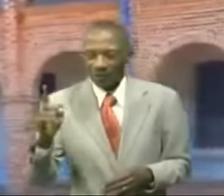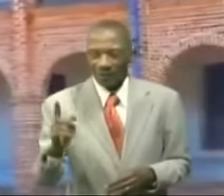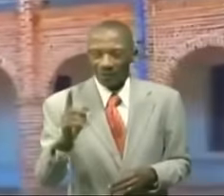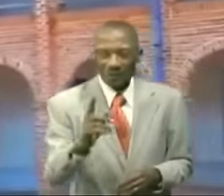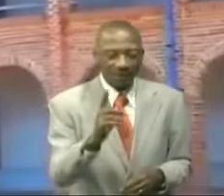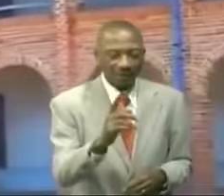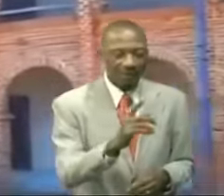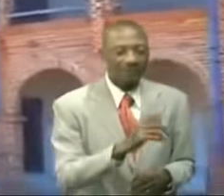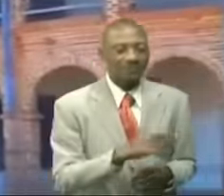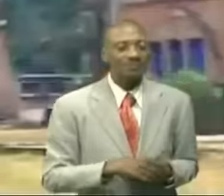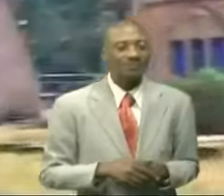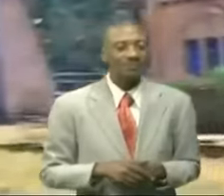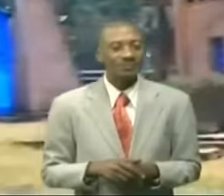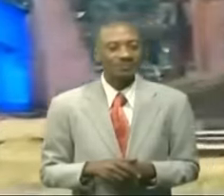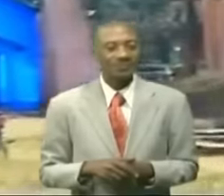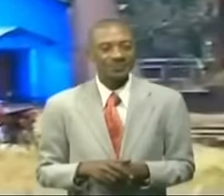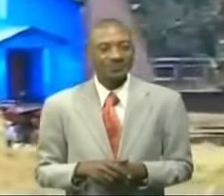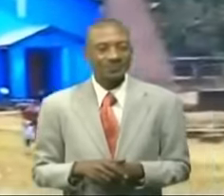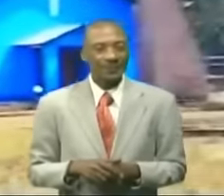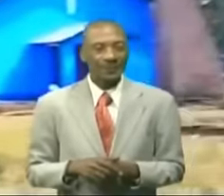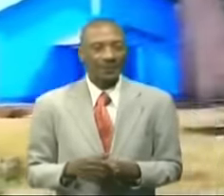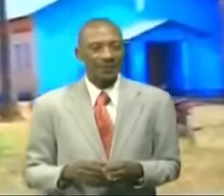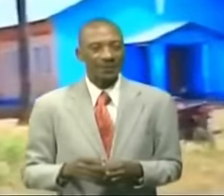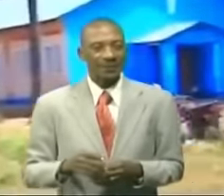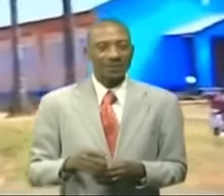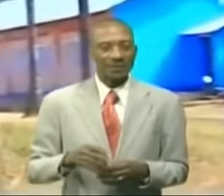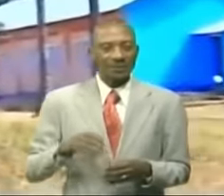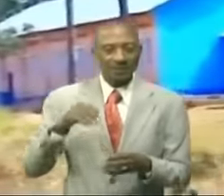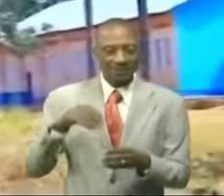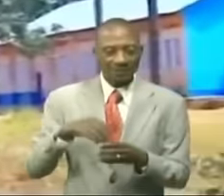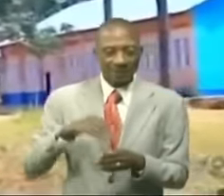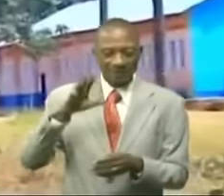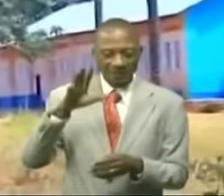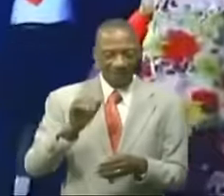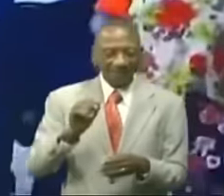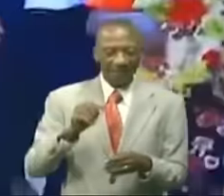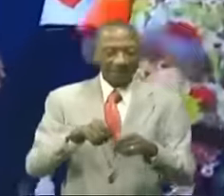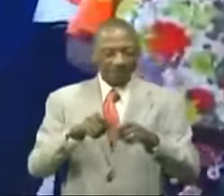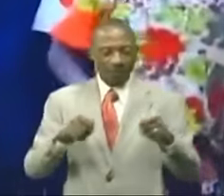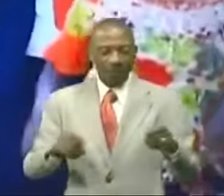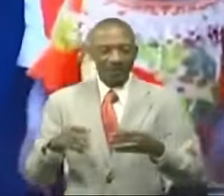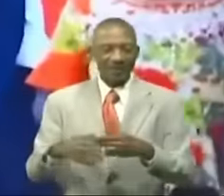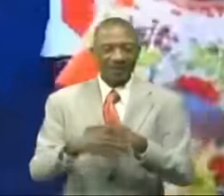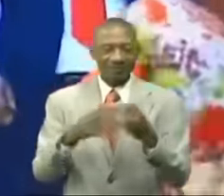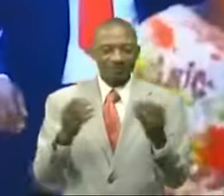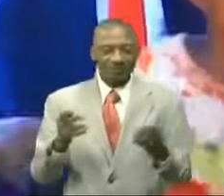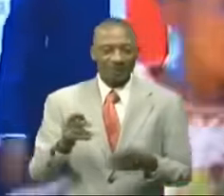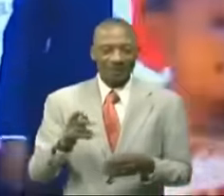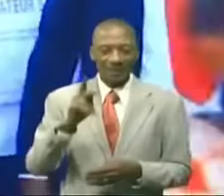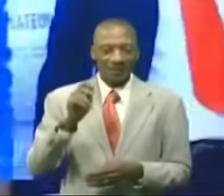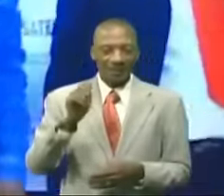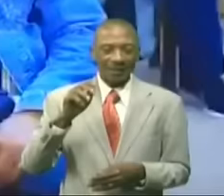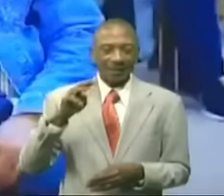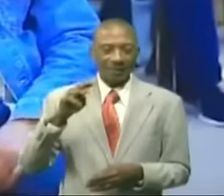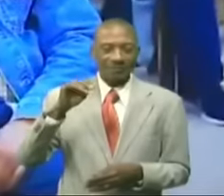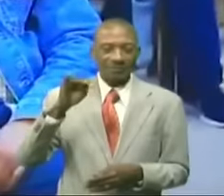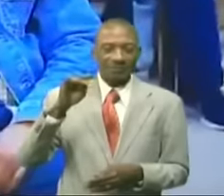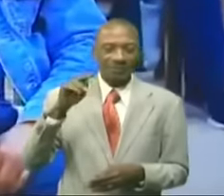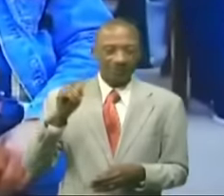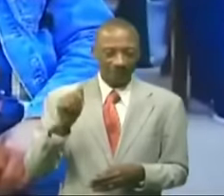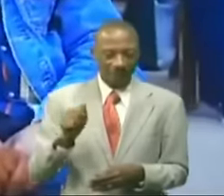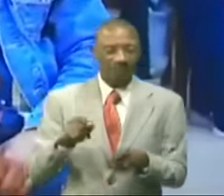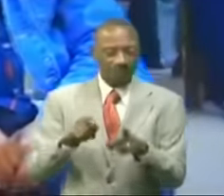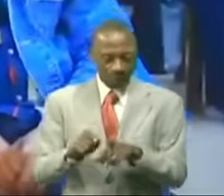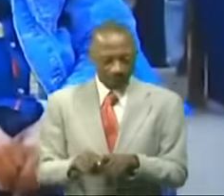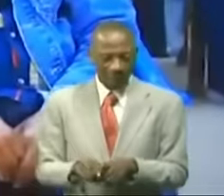Mission, village irrépérable à 50 km de la ville de Kamina, chef-lieu du Olomami, a servi de cadre au lancement de la campagne de vaccination contre